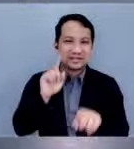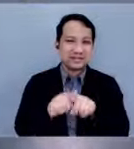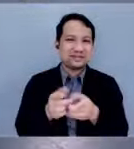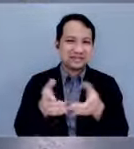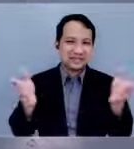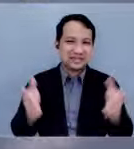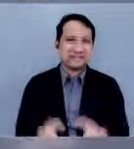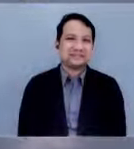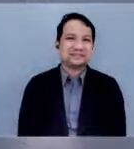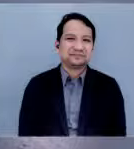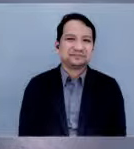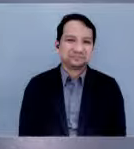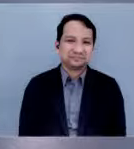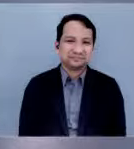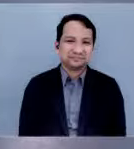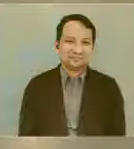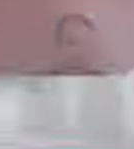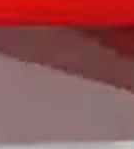Kapatid!